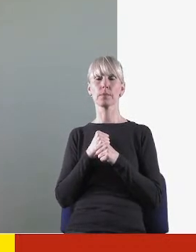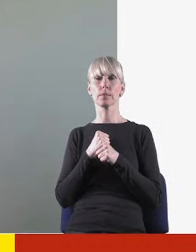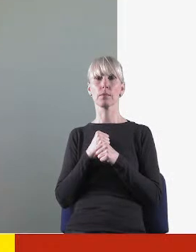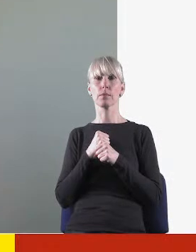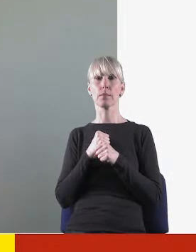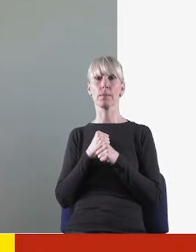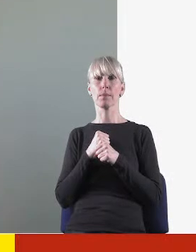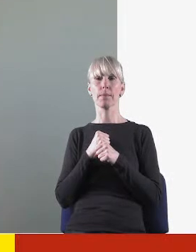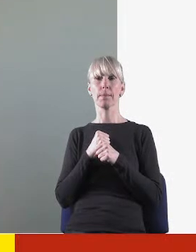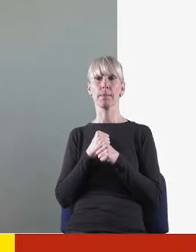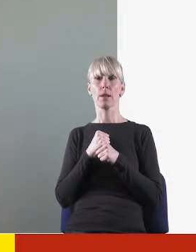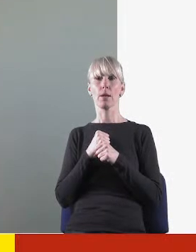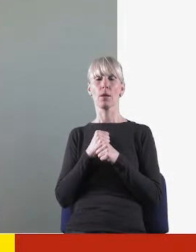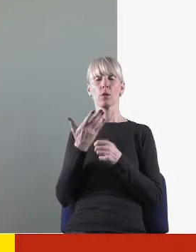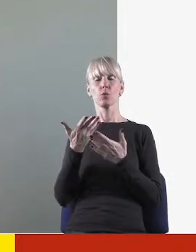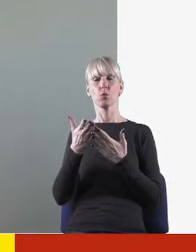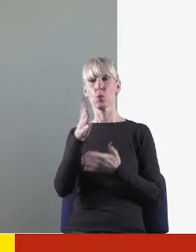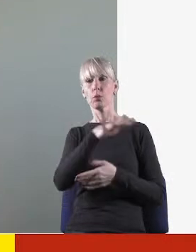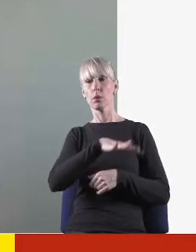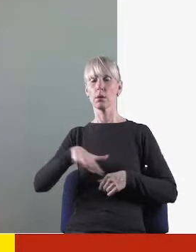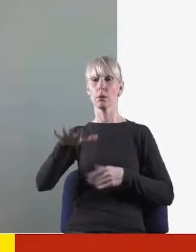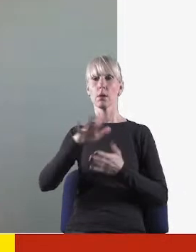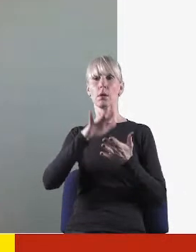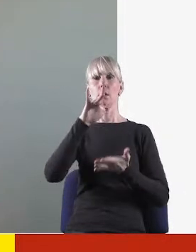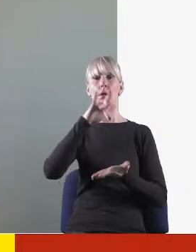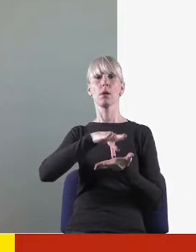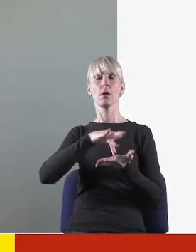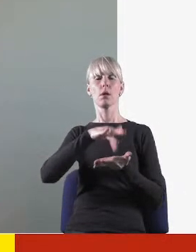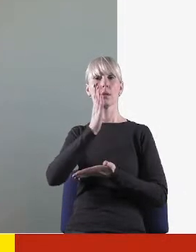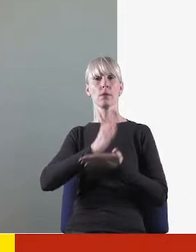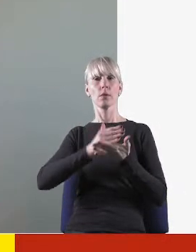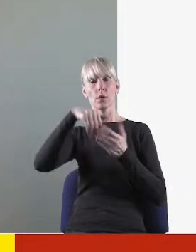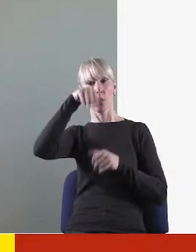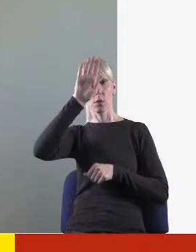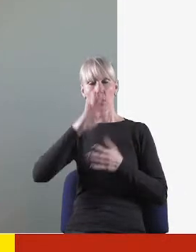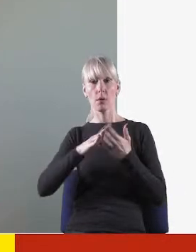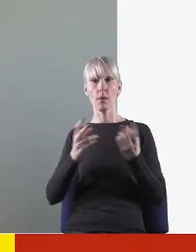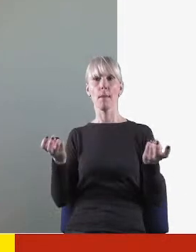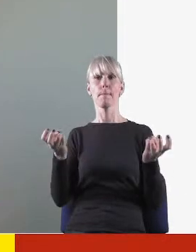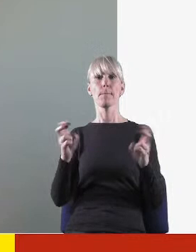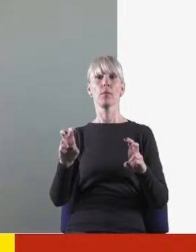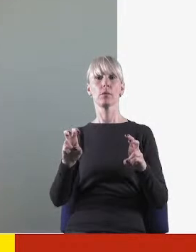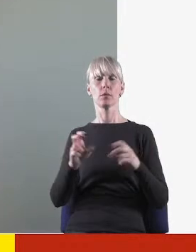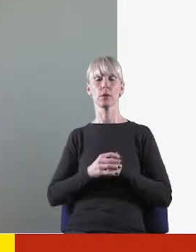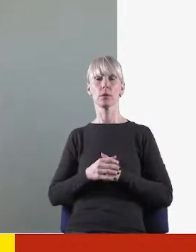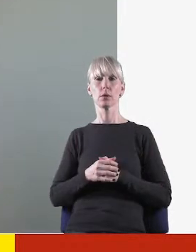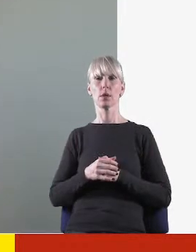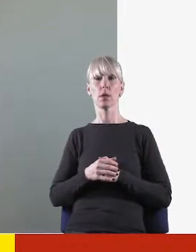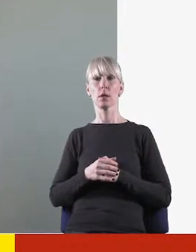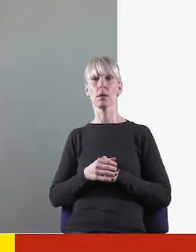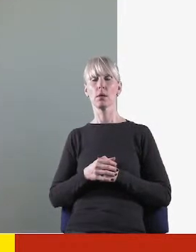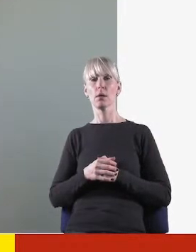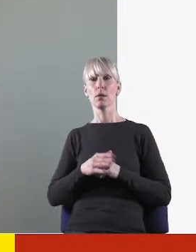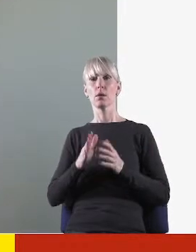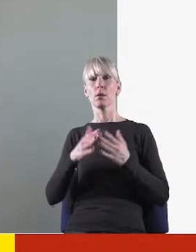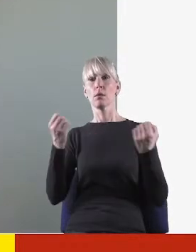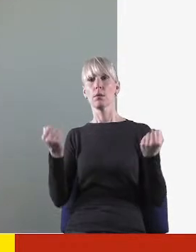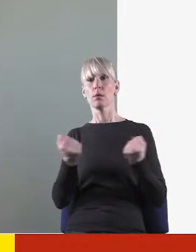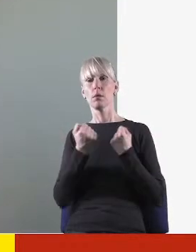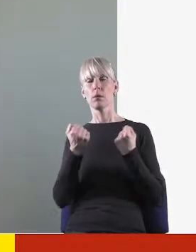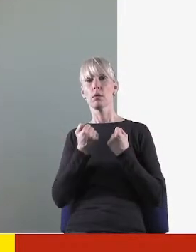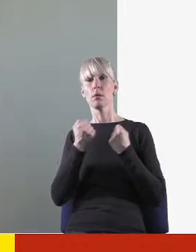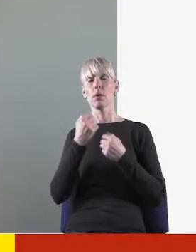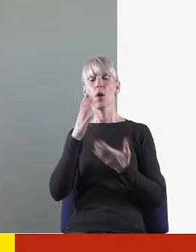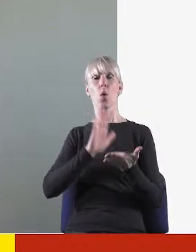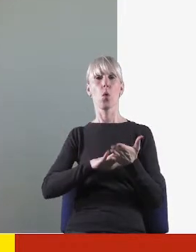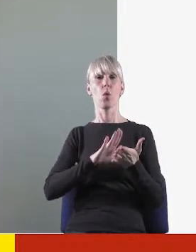naszym terenie powstaje, bo te prace trwają, jeżeli Państwo podejmiecie uchwałę